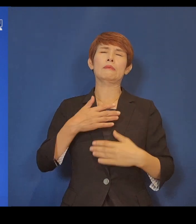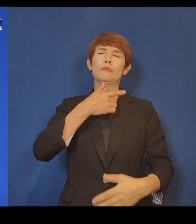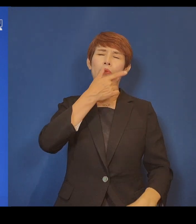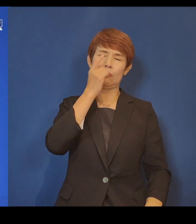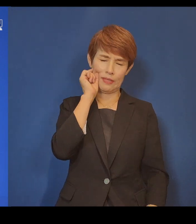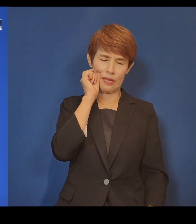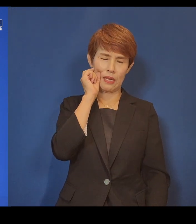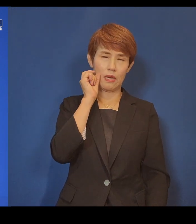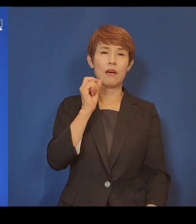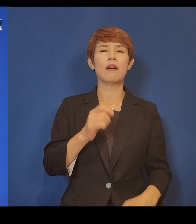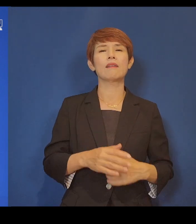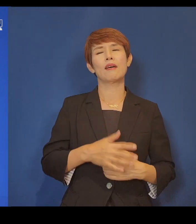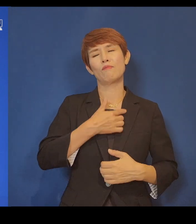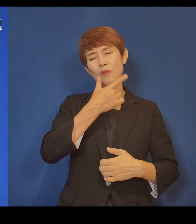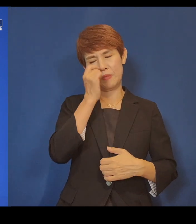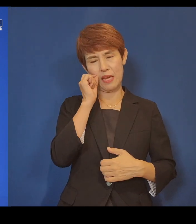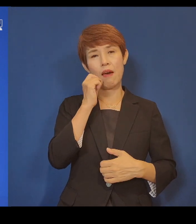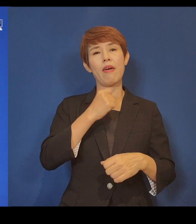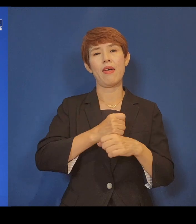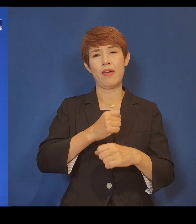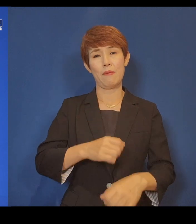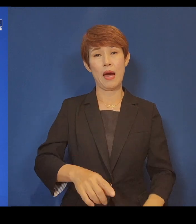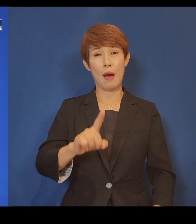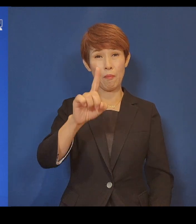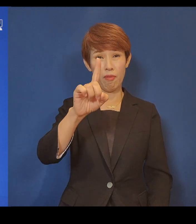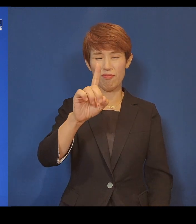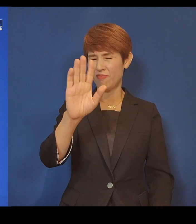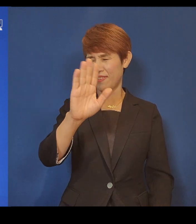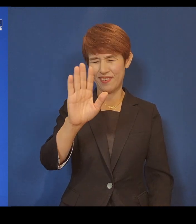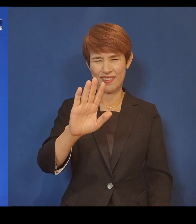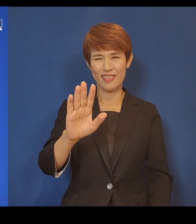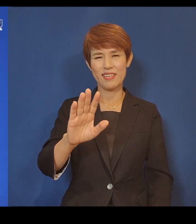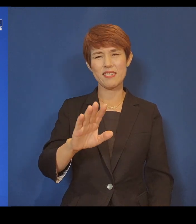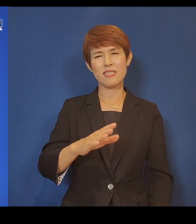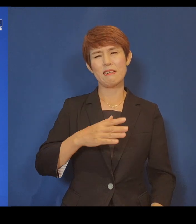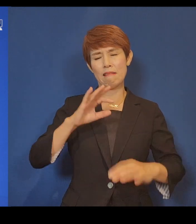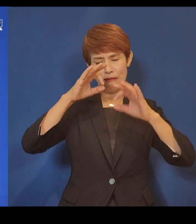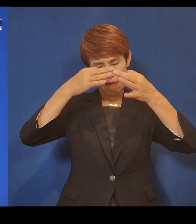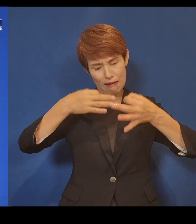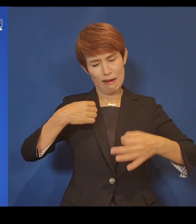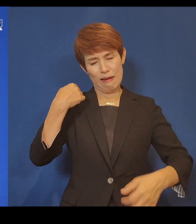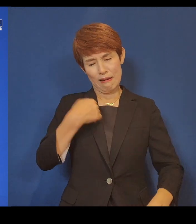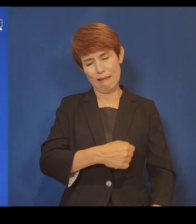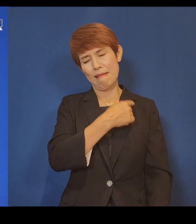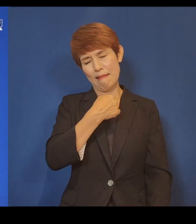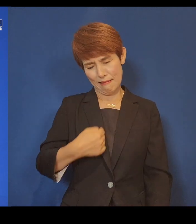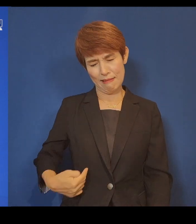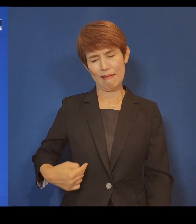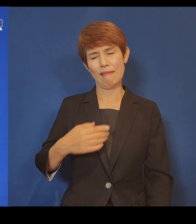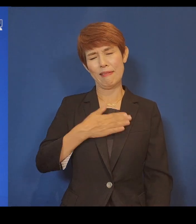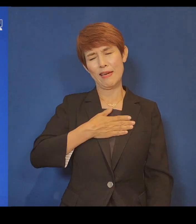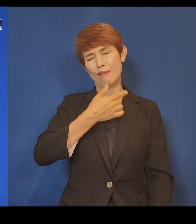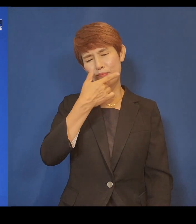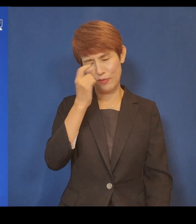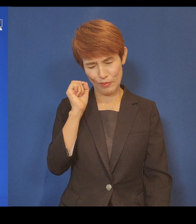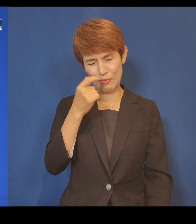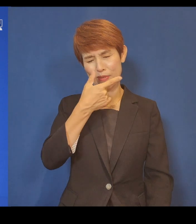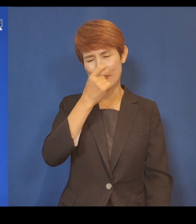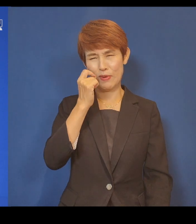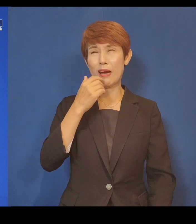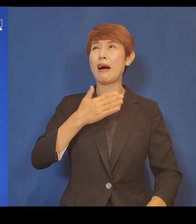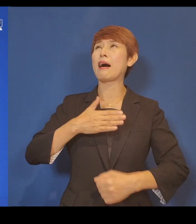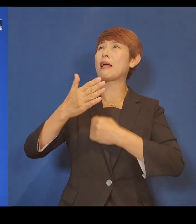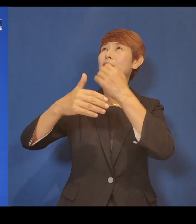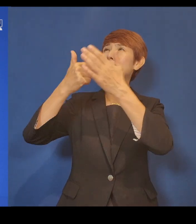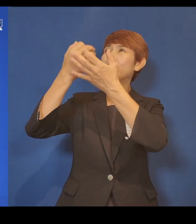부인해요. 한 번만 부인하는 게 아니고 샅샅이 뒤져서 이 모든 게 하나님 앞에